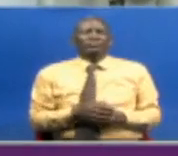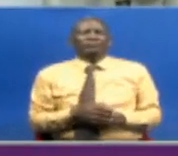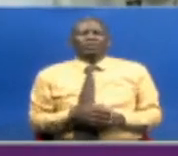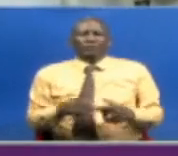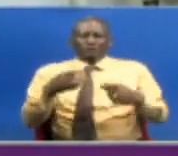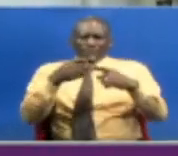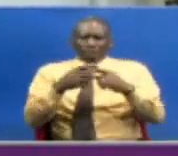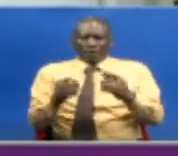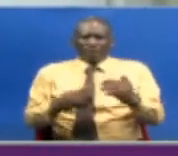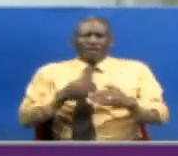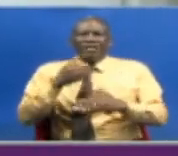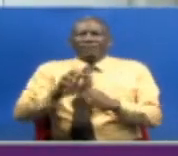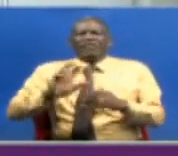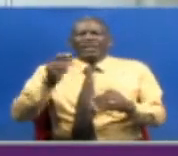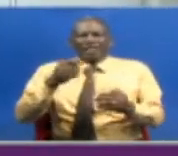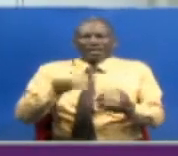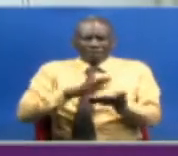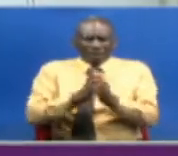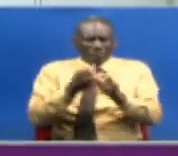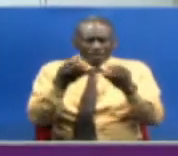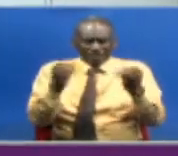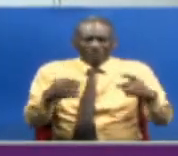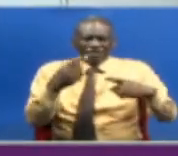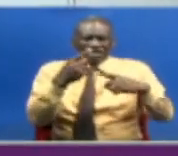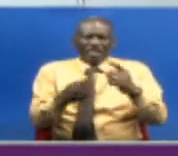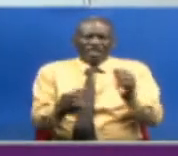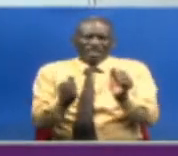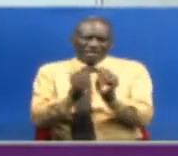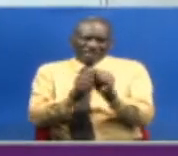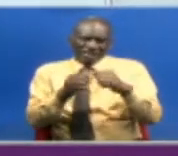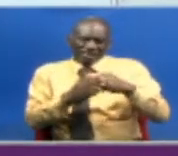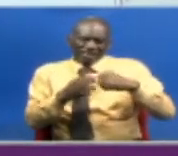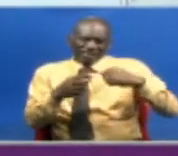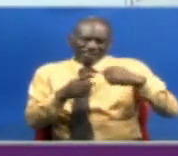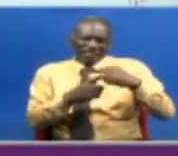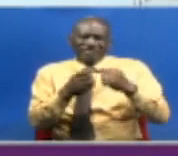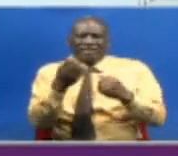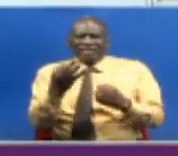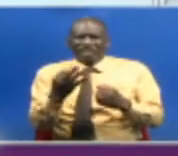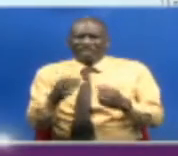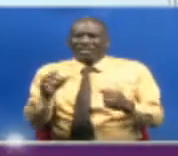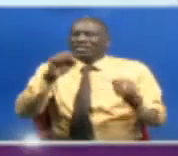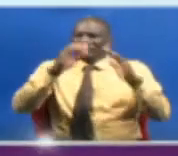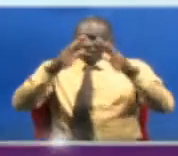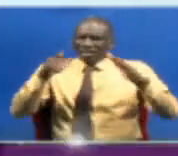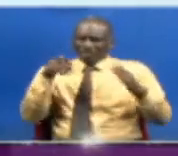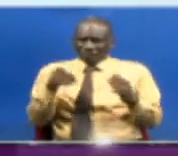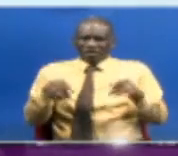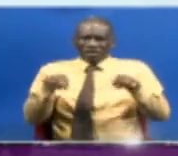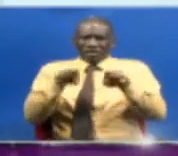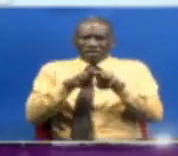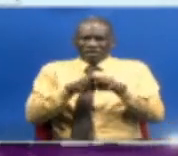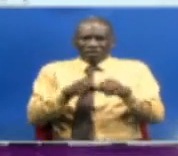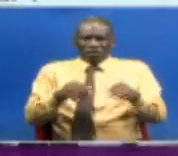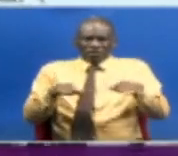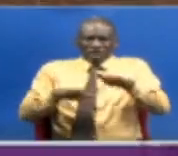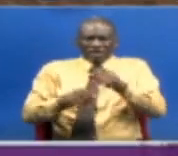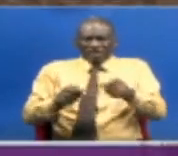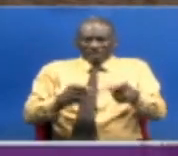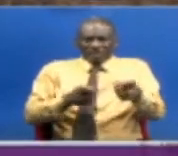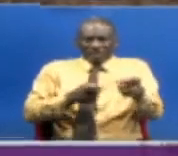Lakini hata baada ya Kenya kupata uhuru mwaka 1963, ikulu hii bado ilikuwa chini ya serikali ya